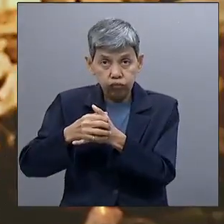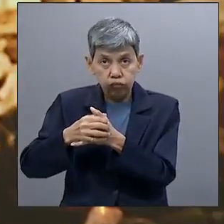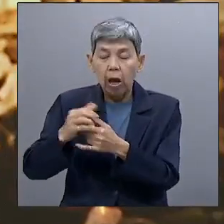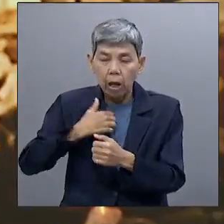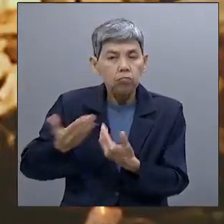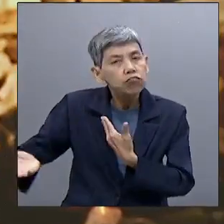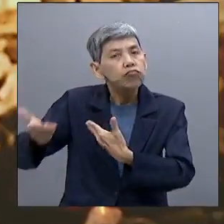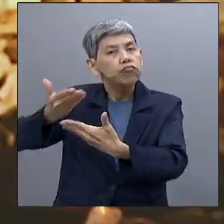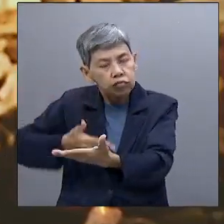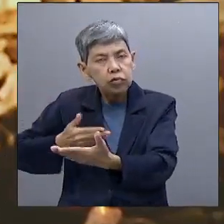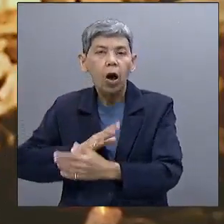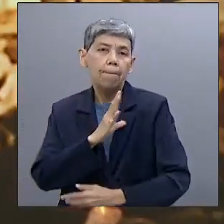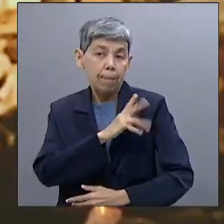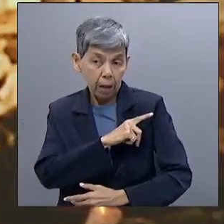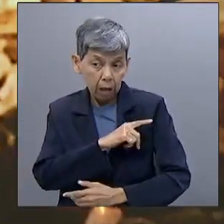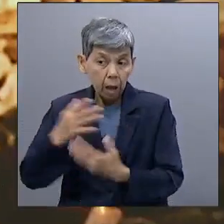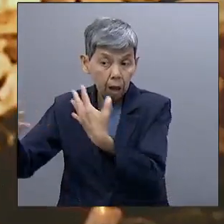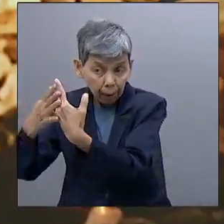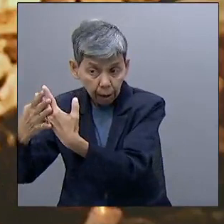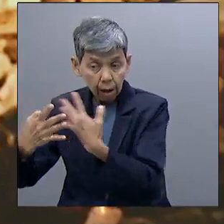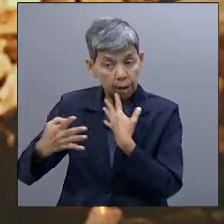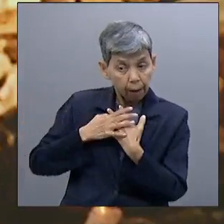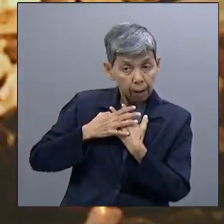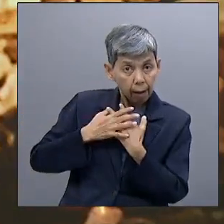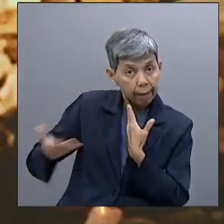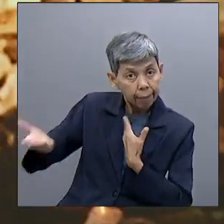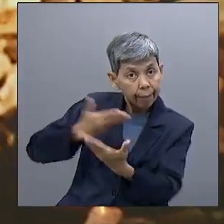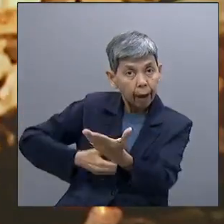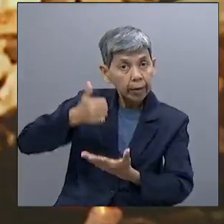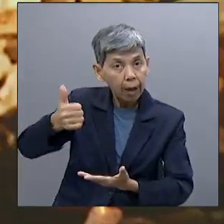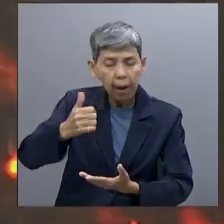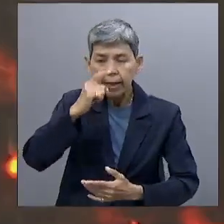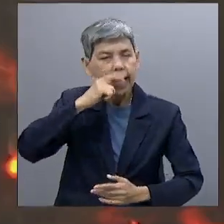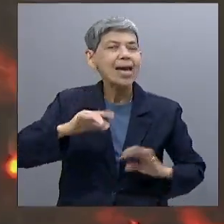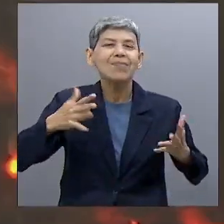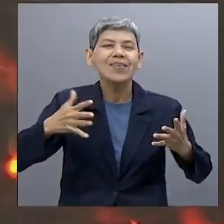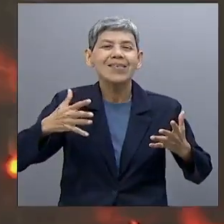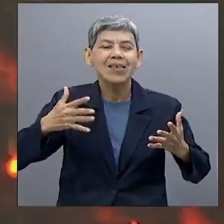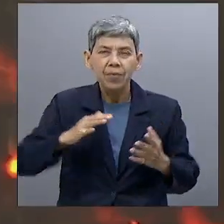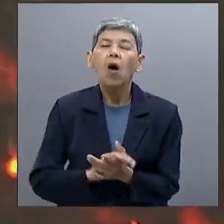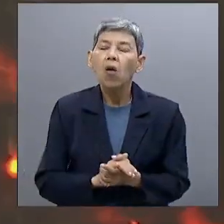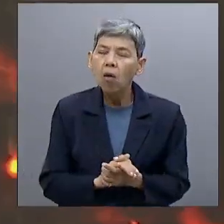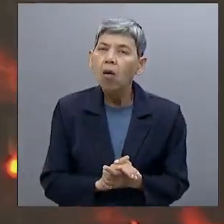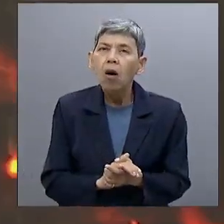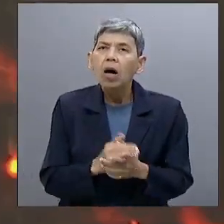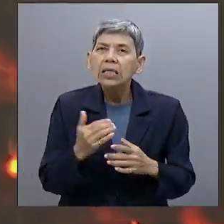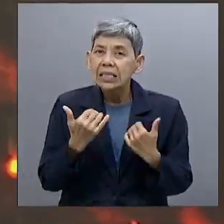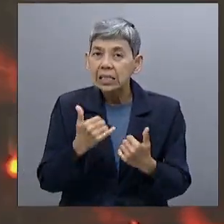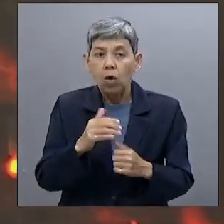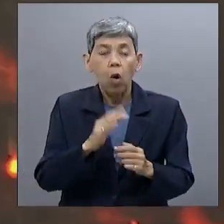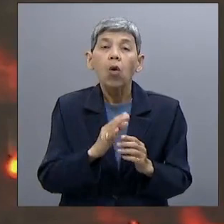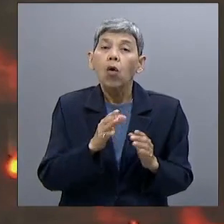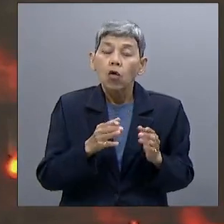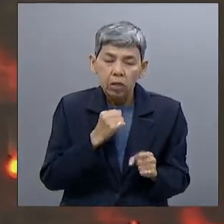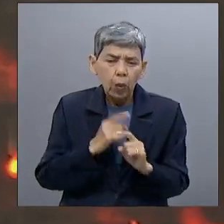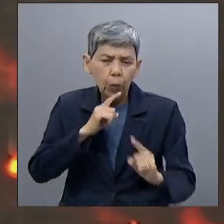แลกเปลี่ยนกับปาเลสไตน์แลกตัวประกันกันแต่ของเราไม่เกี่ยว ก็ไม่ได้หมายความว่าจะเป็นสิ่งที่ทำให้ฝ่ายนิติบัญญัติ